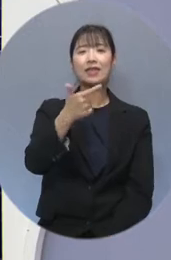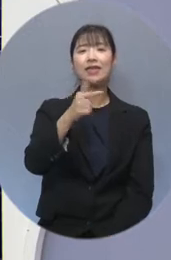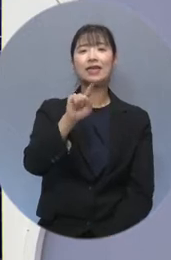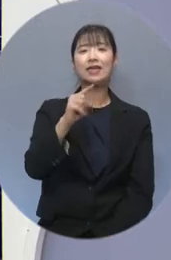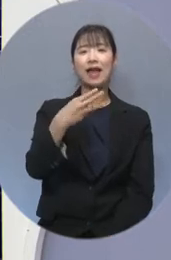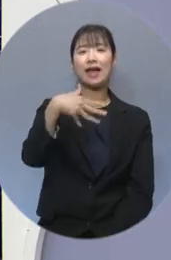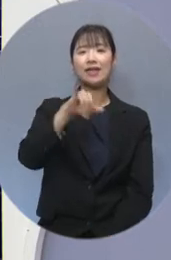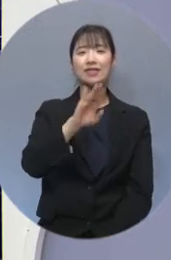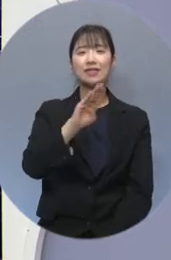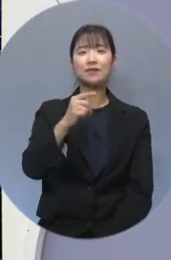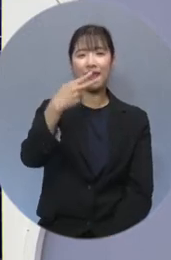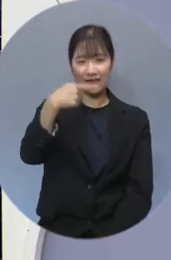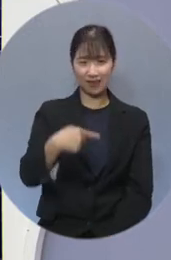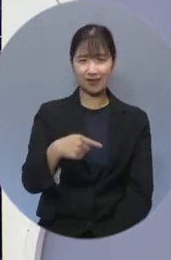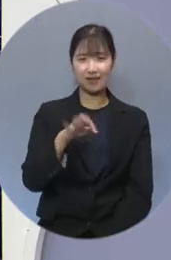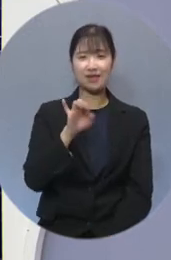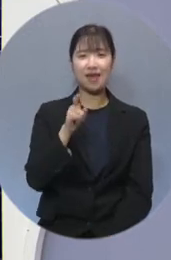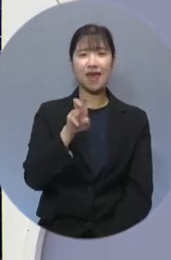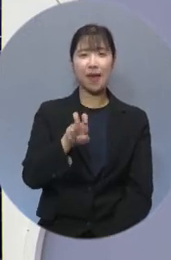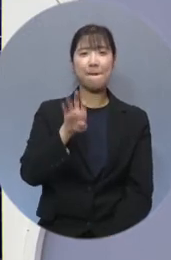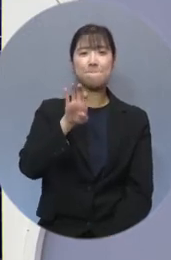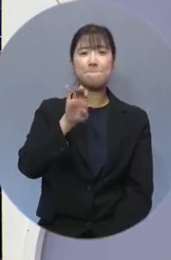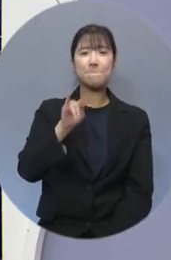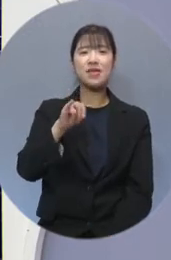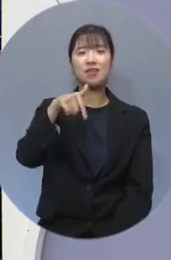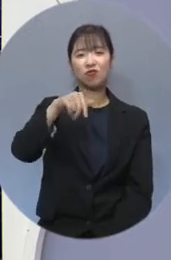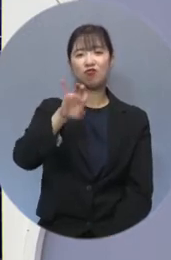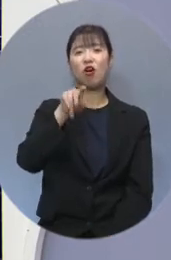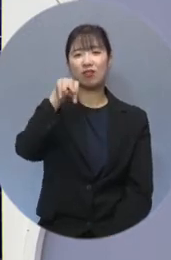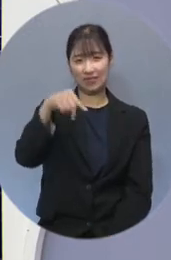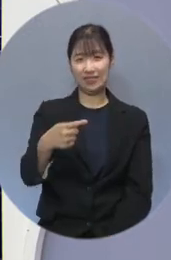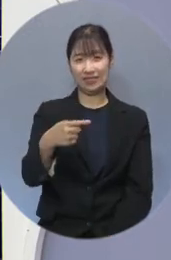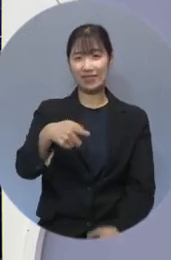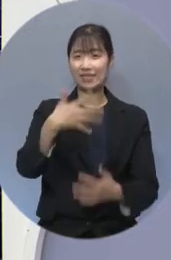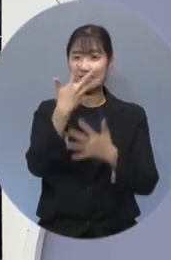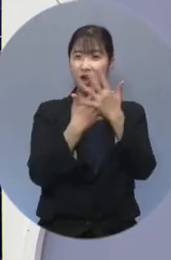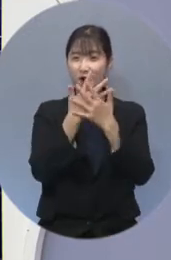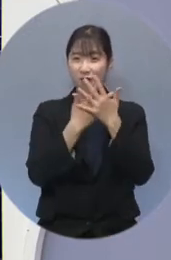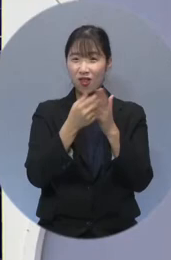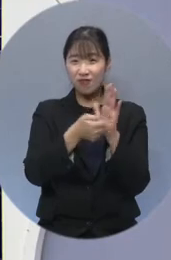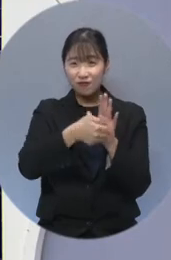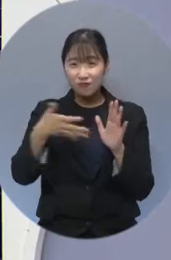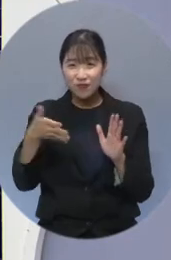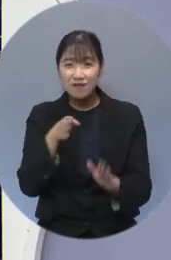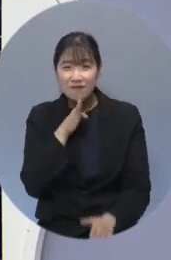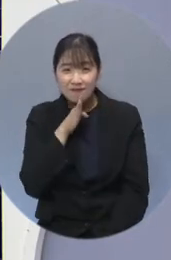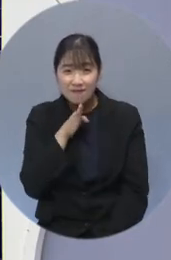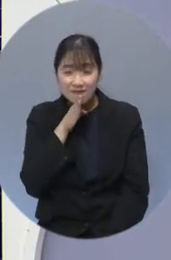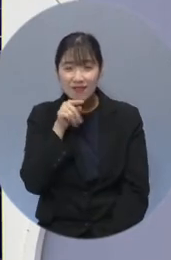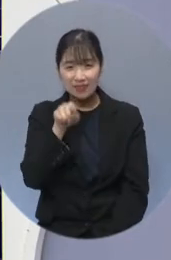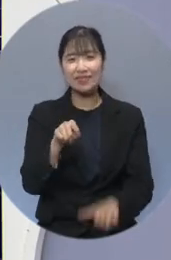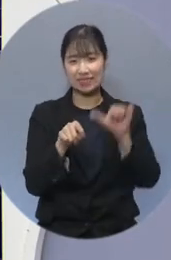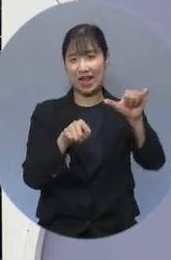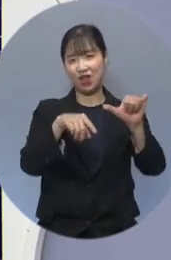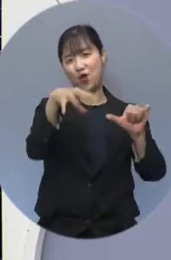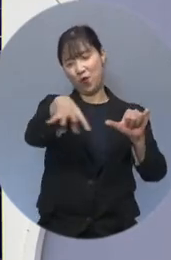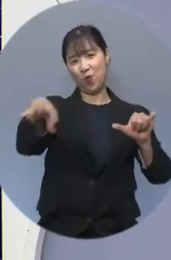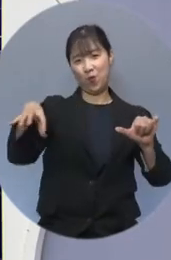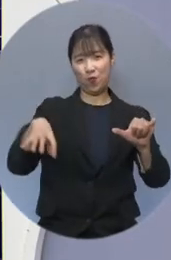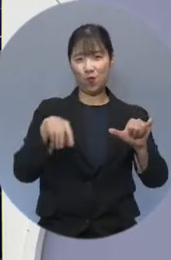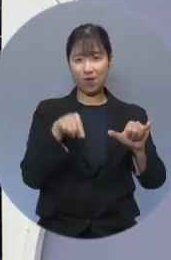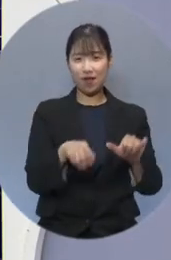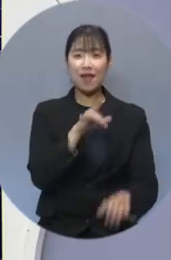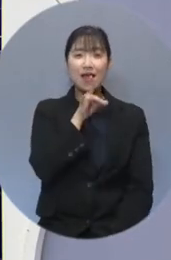밴드의 앰비규어스 그 이날치 그 동영상으로 유명해졌지 않습니까? 맞습니다. 그 다섯 군데 예, 예. 저희들이